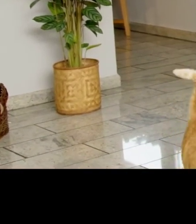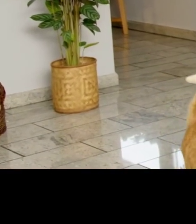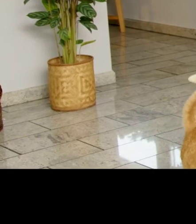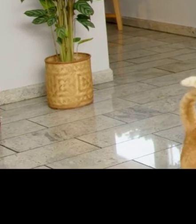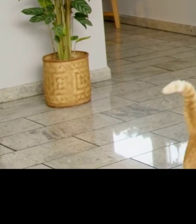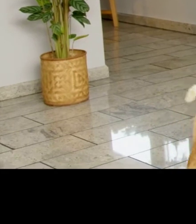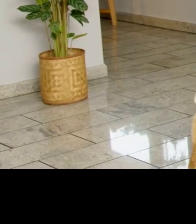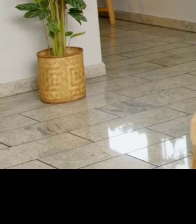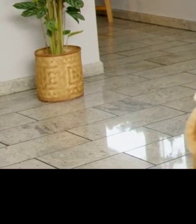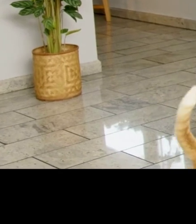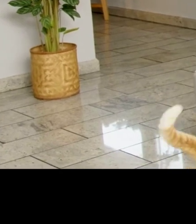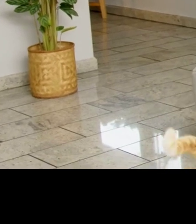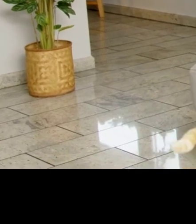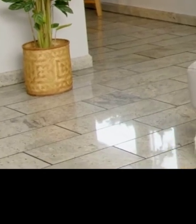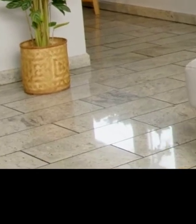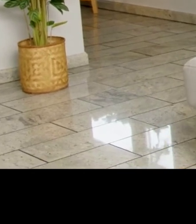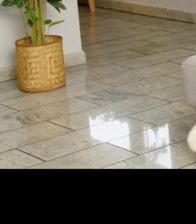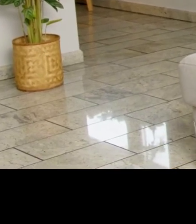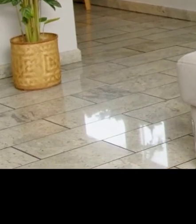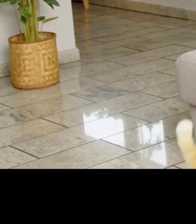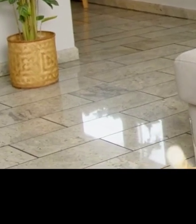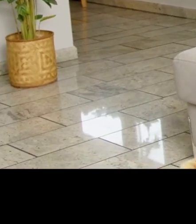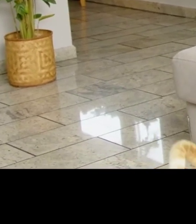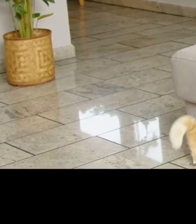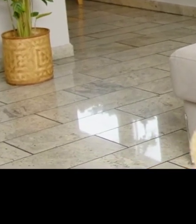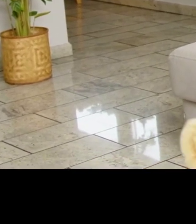a secret I can never tell.